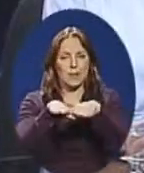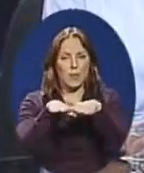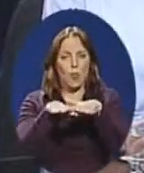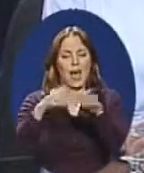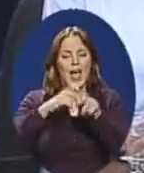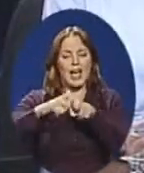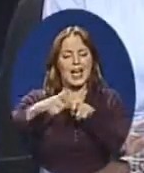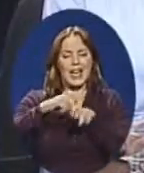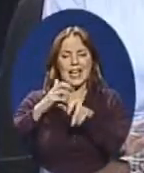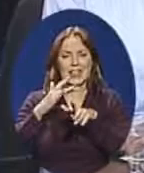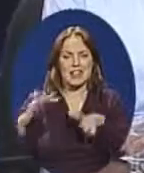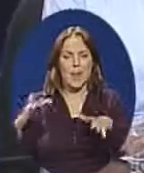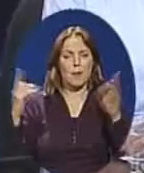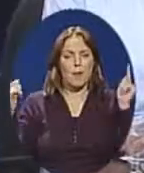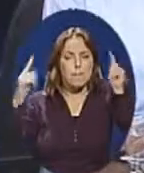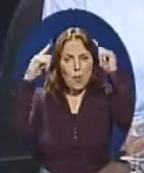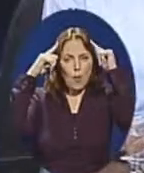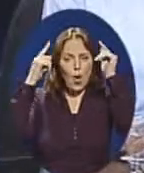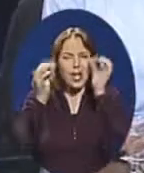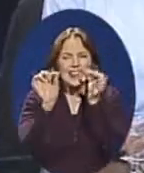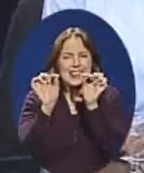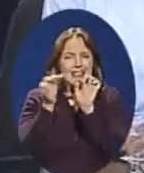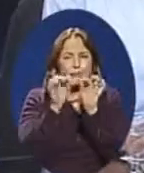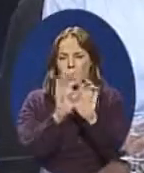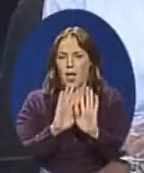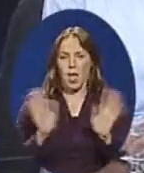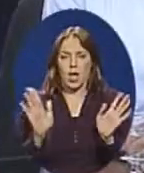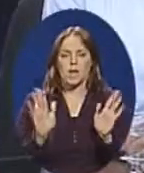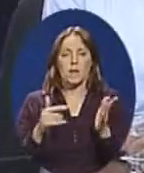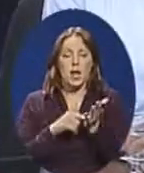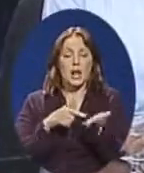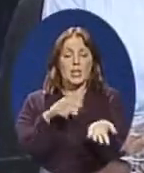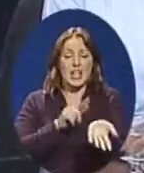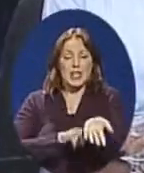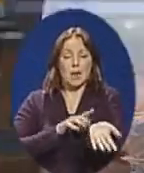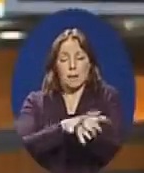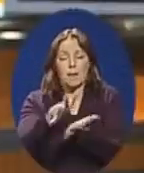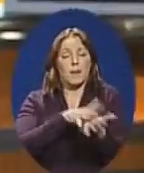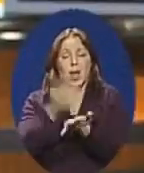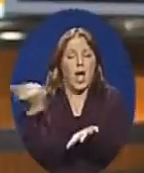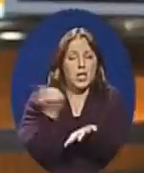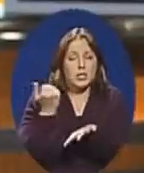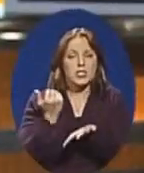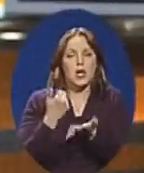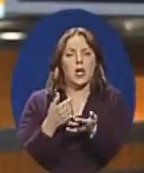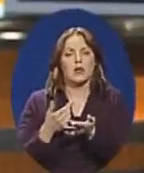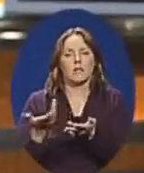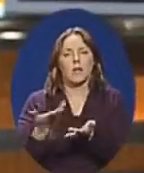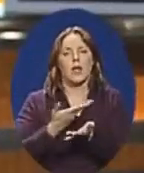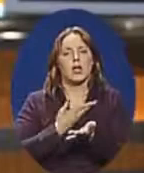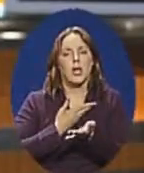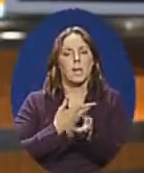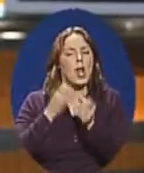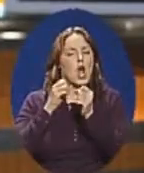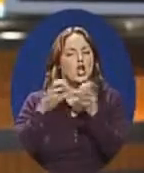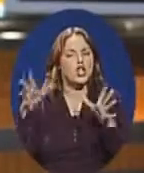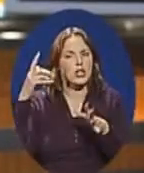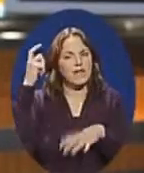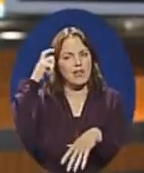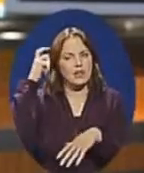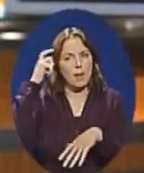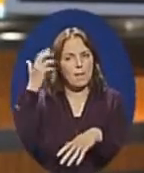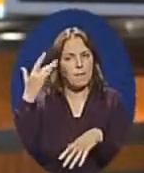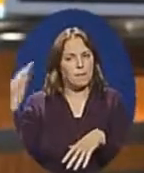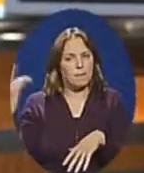שגורם לזרימת דם מאוד חזקה, שעשוי לגרום גם לשטף דם. בדיוק, זה מה שקרה. שום דבר קודם לא